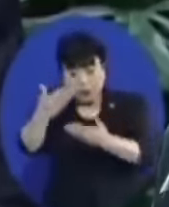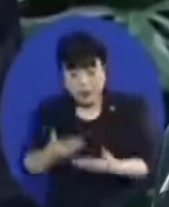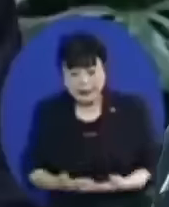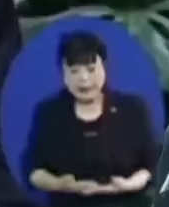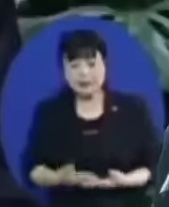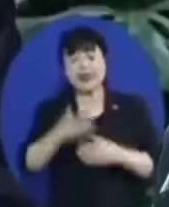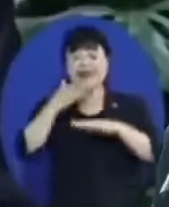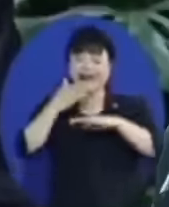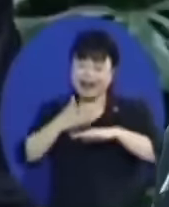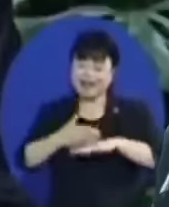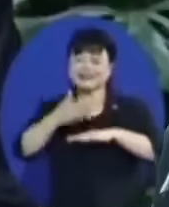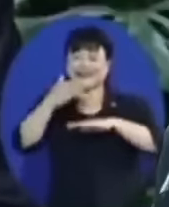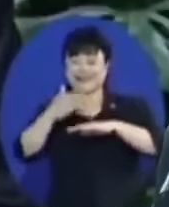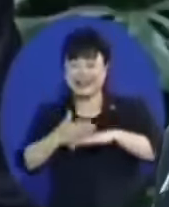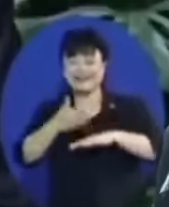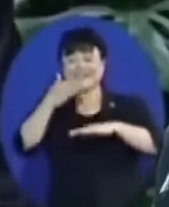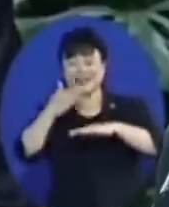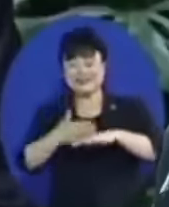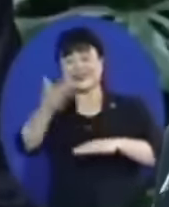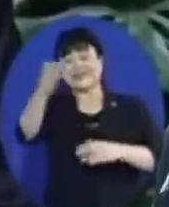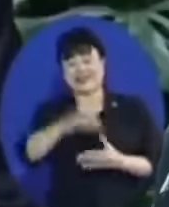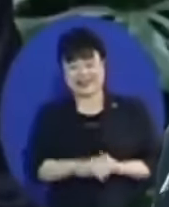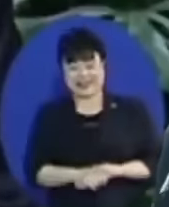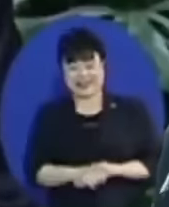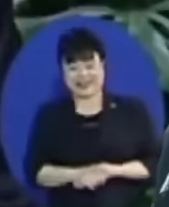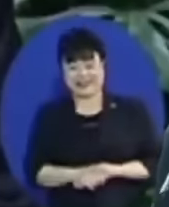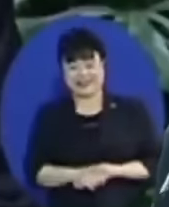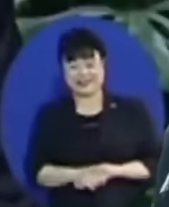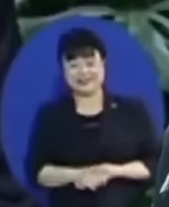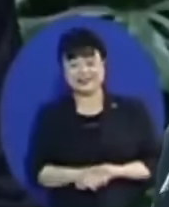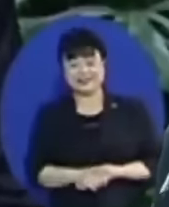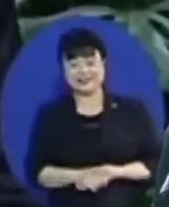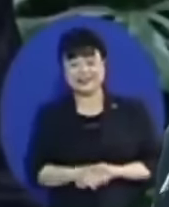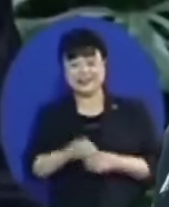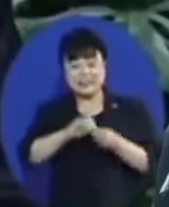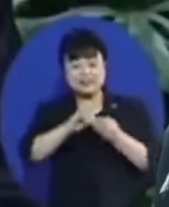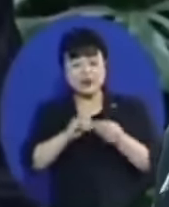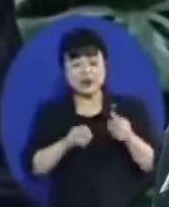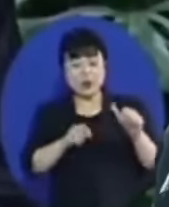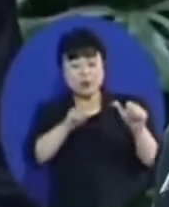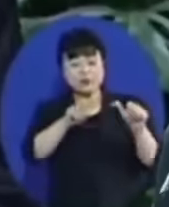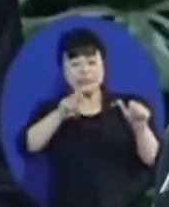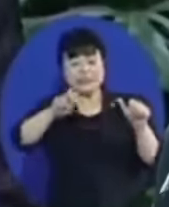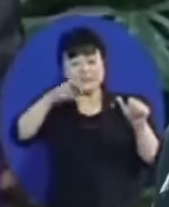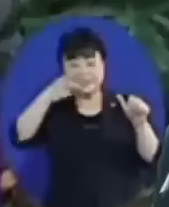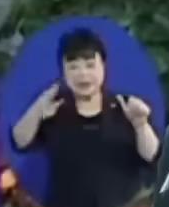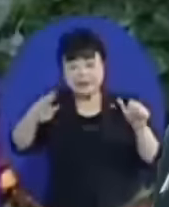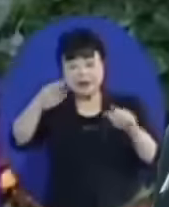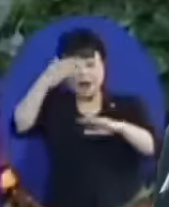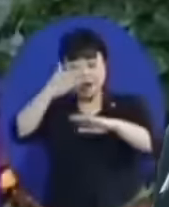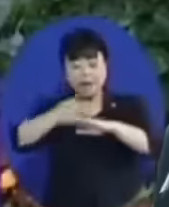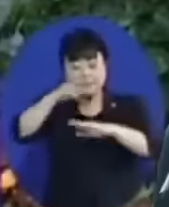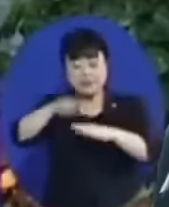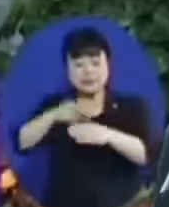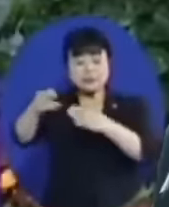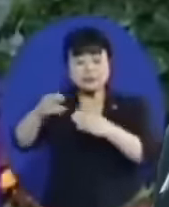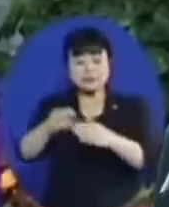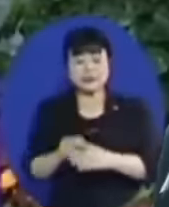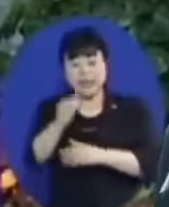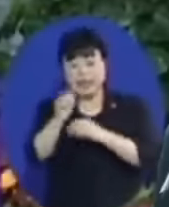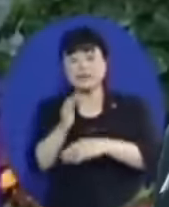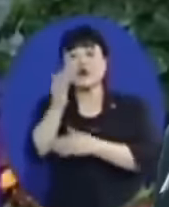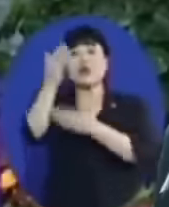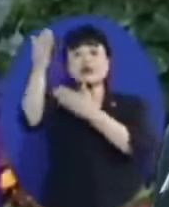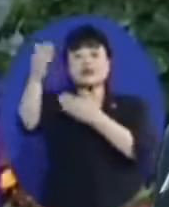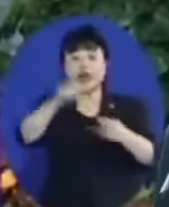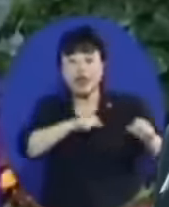그저 감사합니다. 고맙습니다. 감사합니다. 고맙습니다. 받는 것입니다. 시편 50편 23절에 감사로 제사하는 전인 자가 나를 영화롭게 하니